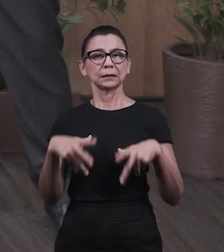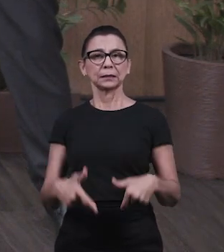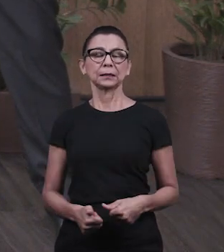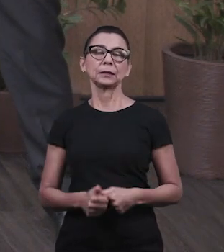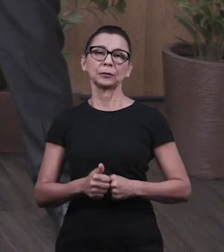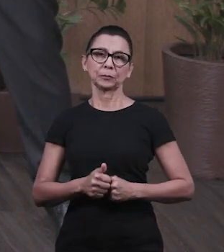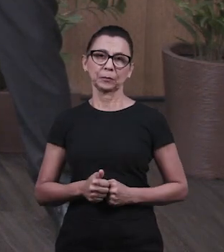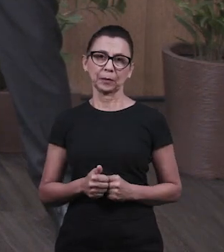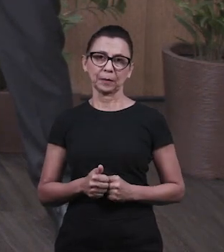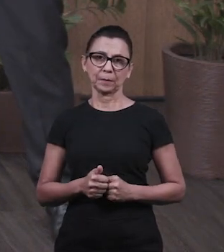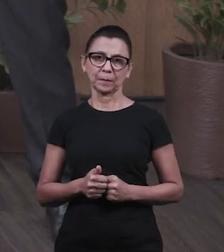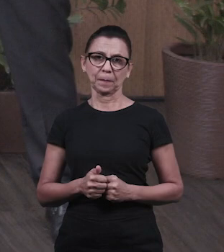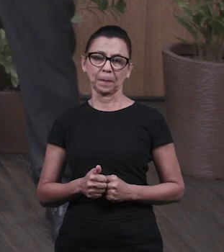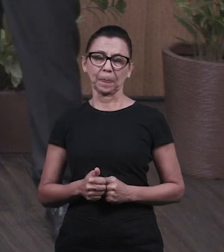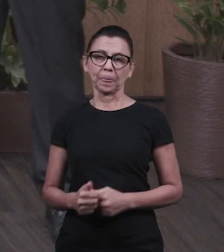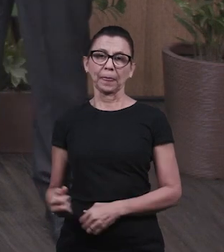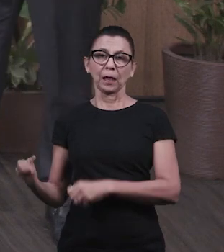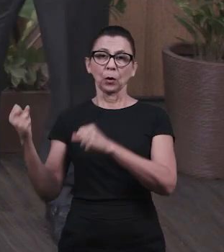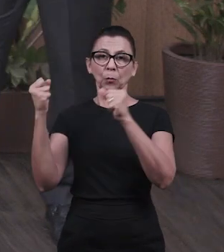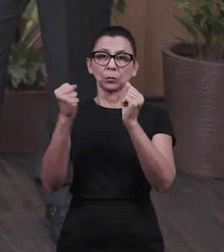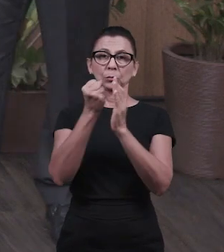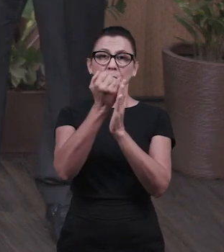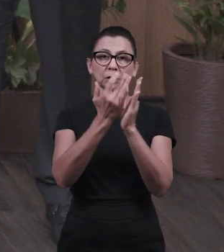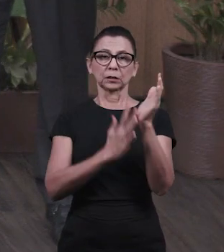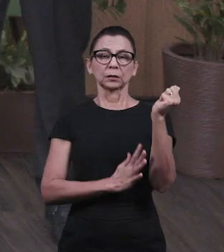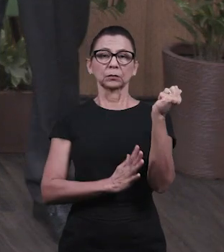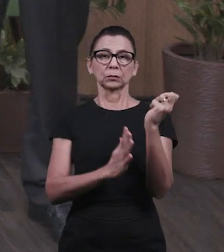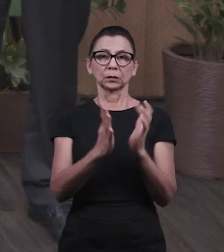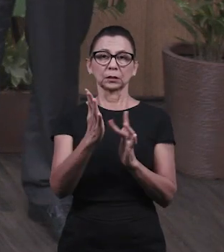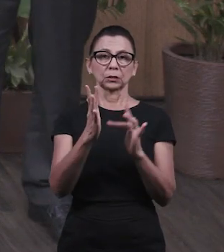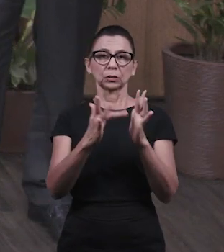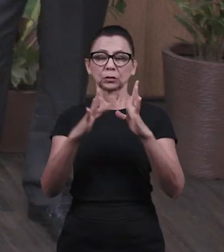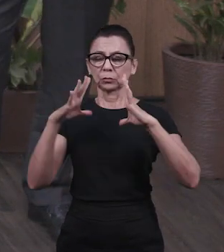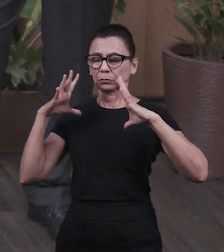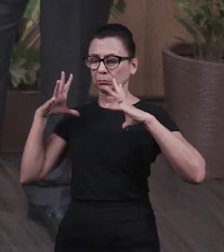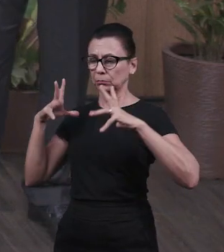Господа Иисуса, который есть вечный Агнец Божий.